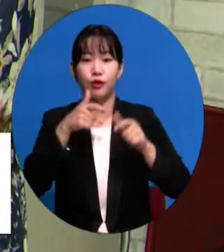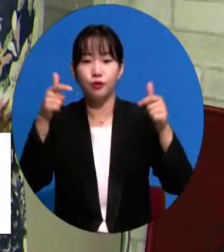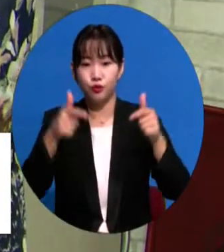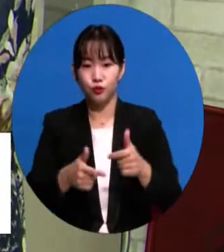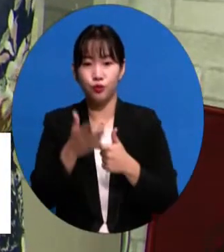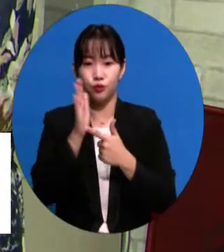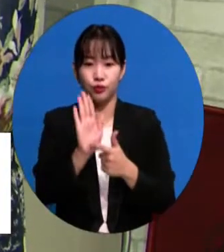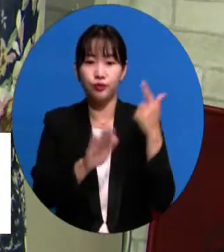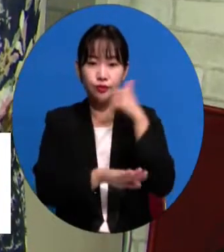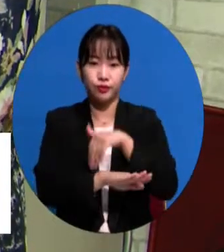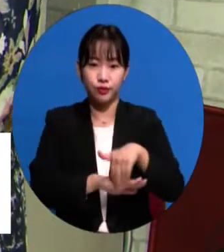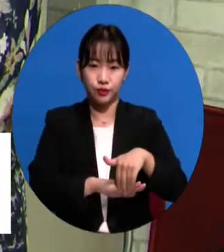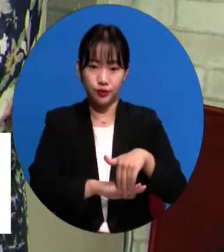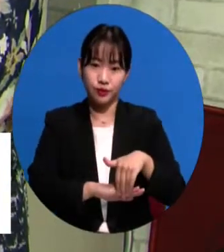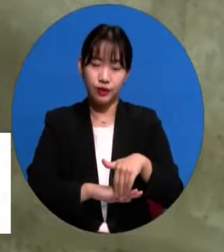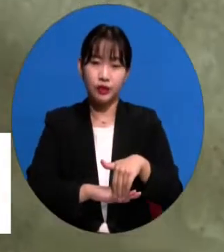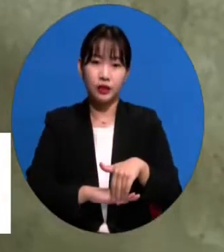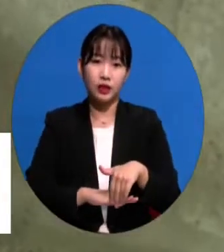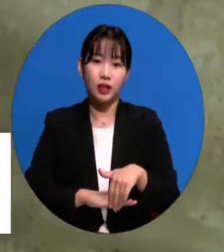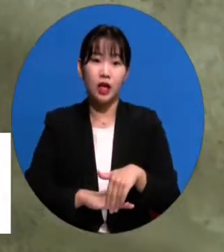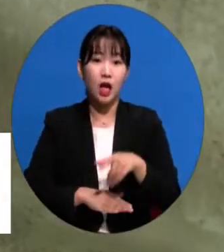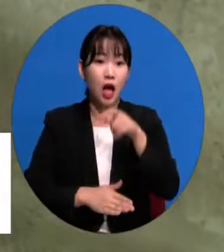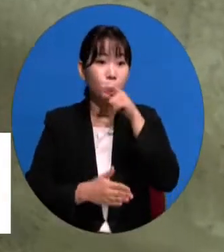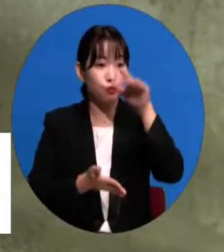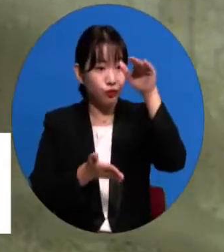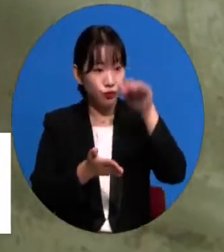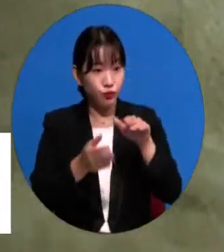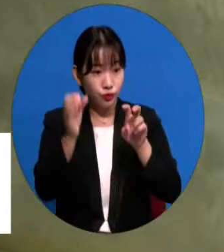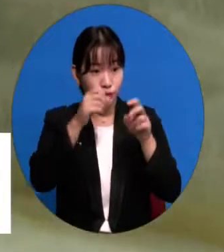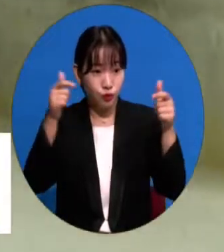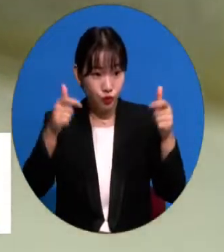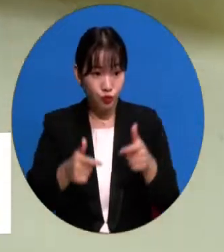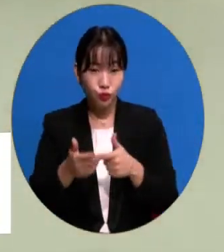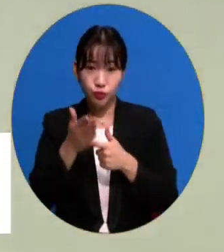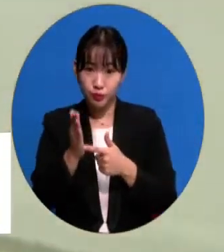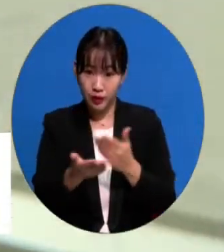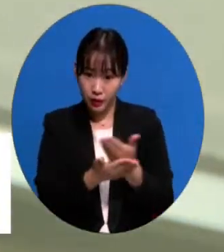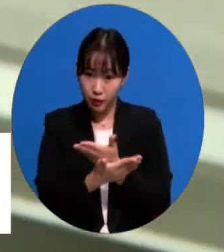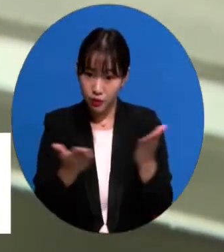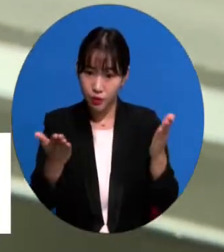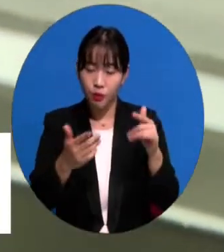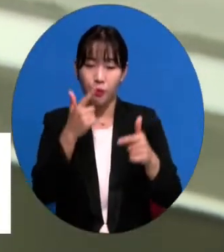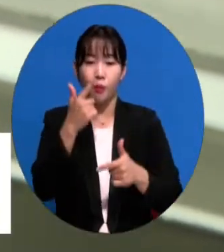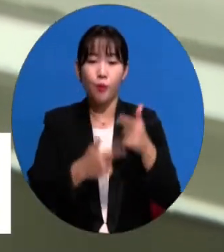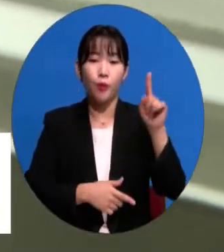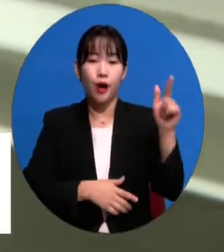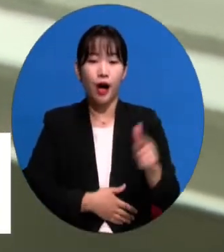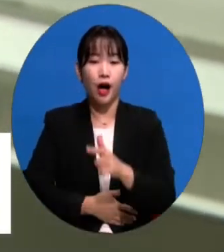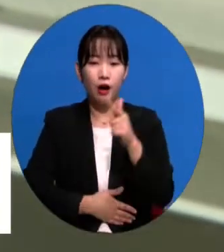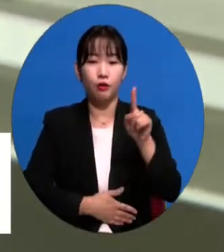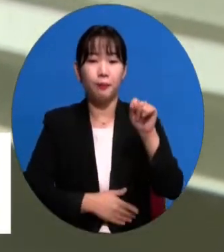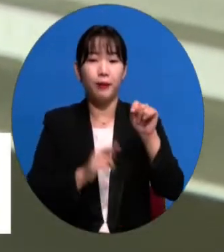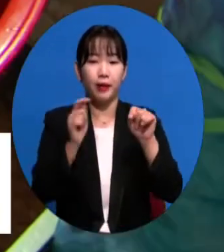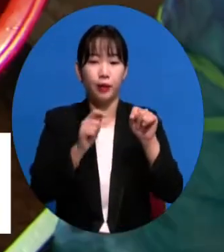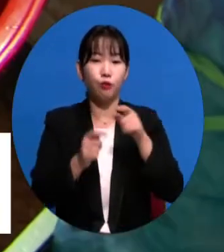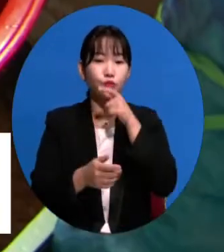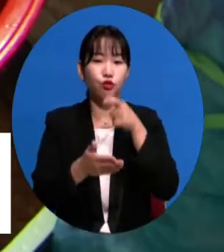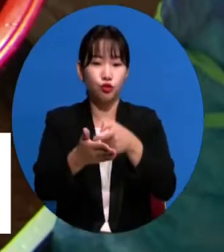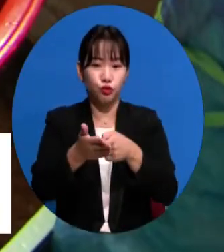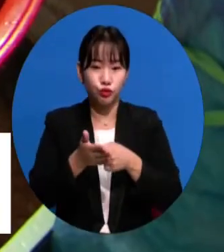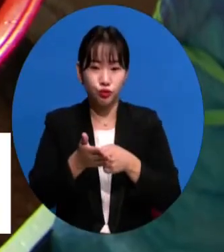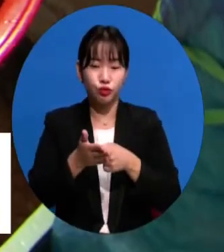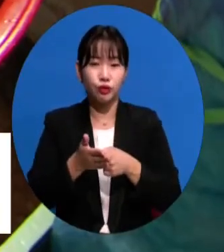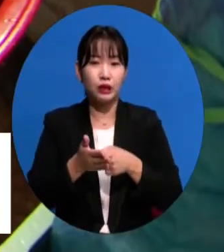계획입니다. 주암댐 용수가 감량 공급될 경우 목포는 1일 약 만 톤의 용수가 감량돼